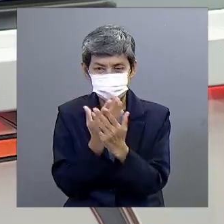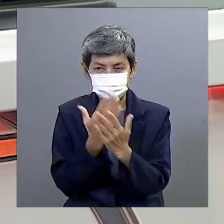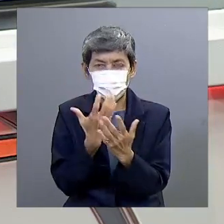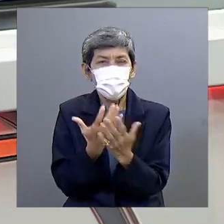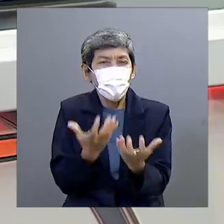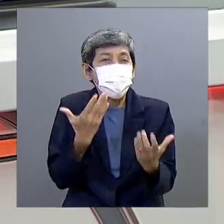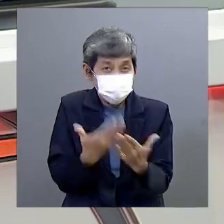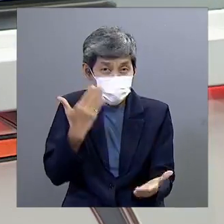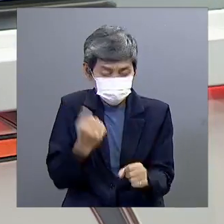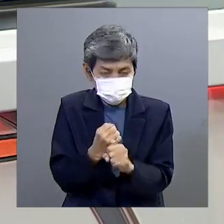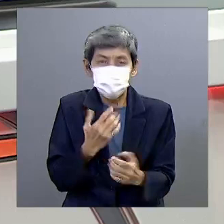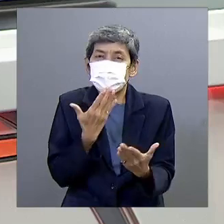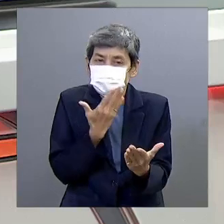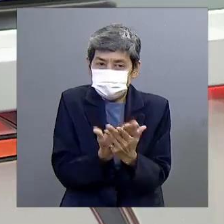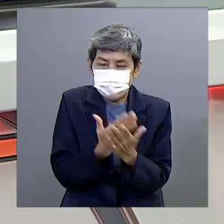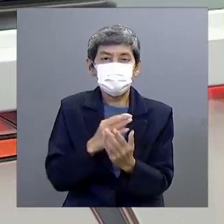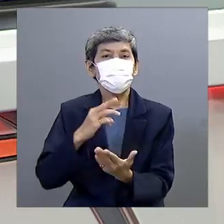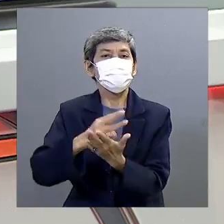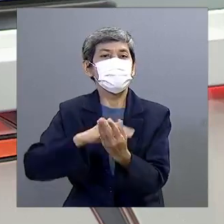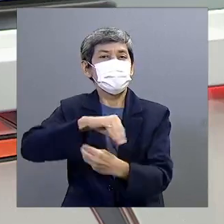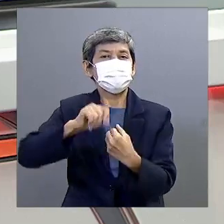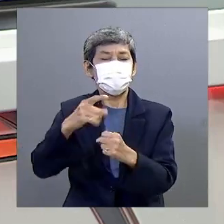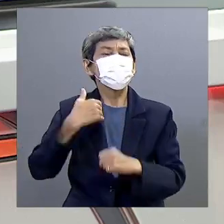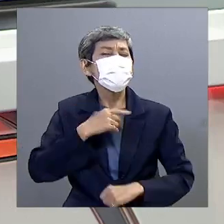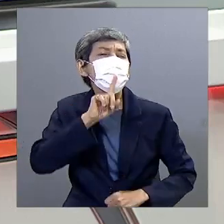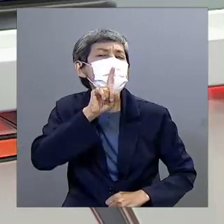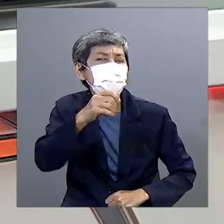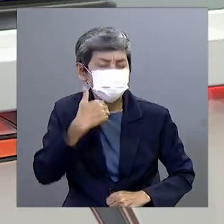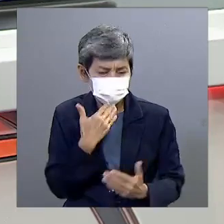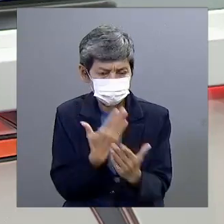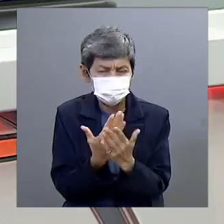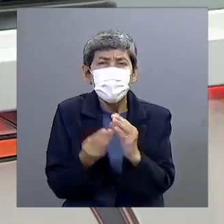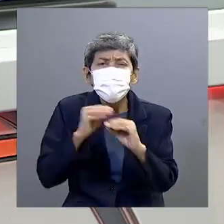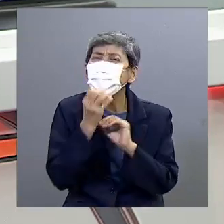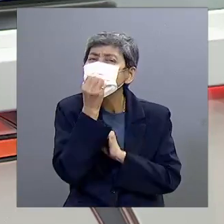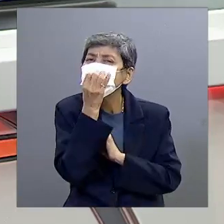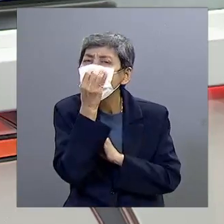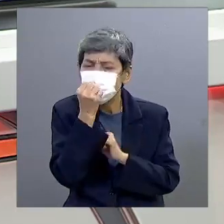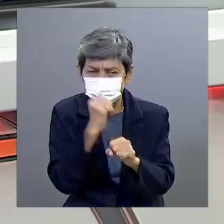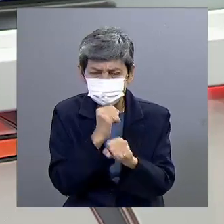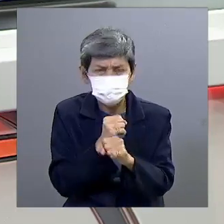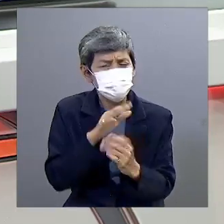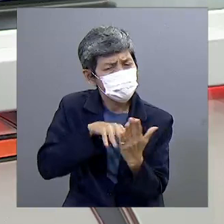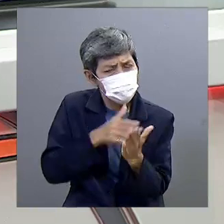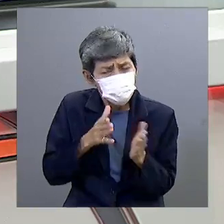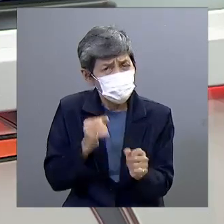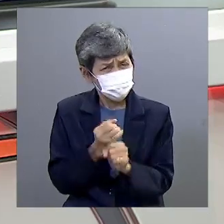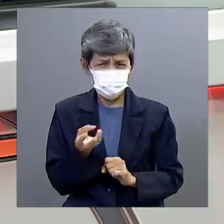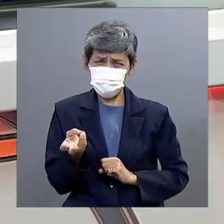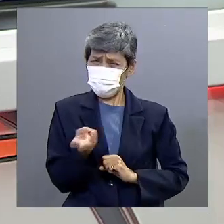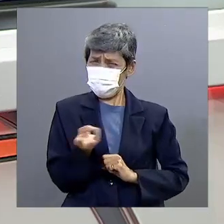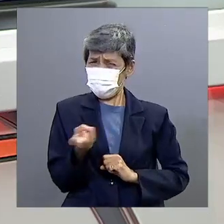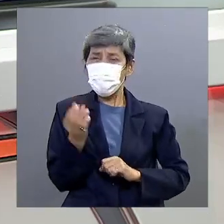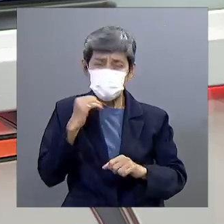การเงินแล้วก็นักเศรษฐศาสตร์ก็ยังมีคำถามค่ะว่าการปรับขึ้นอัตราดอกเบี้ยนโยบายดังกล่าวนั้นน้อยไปหรือเปล่าในการที่จะหยุ